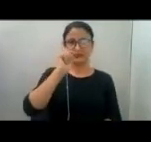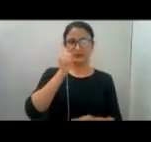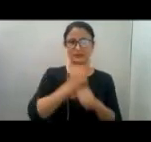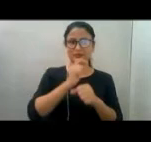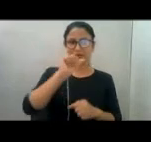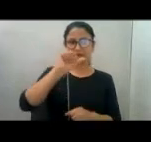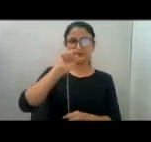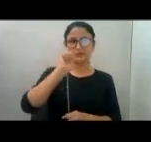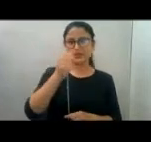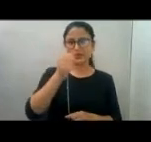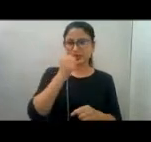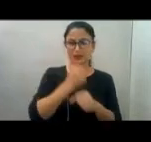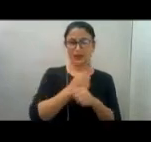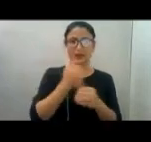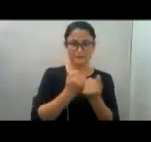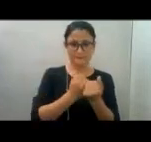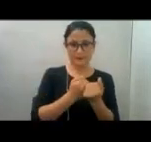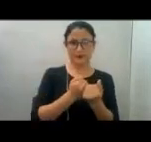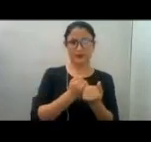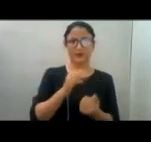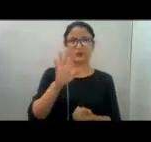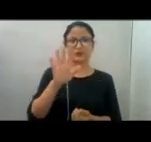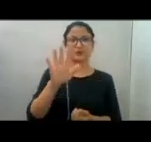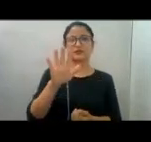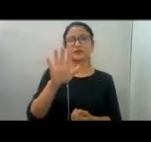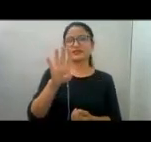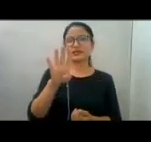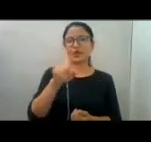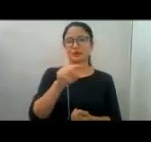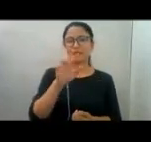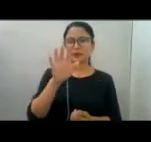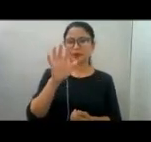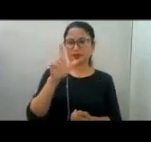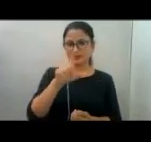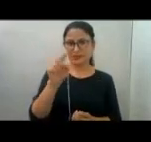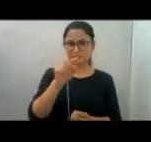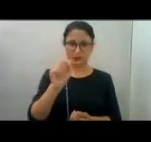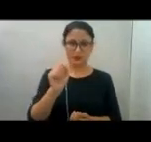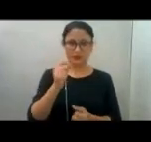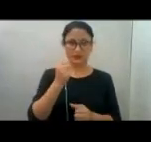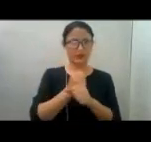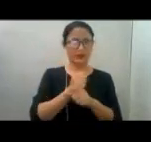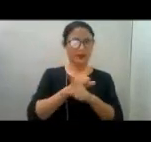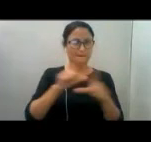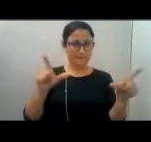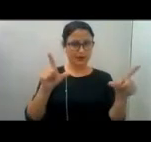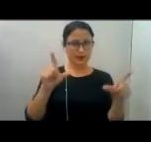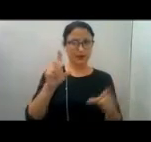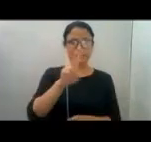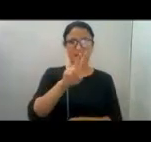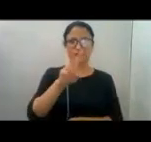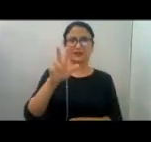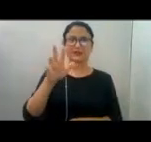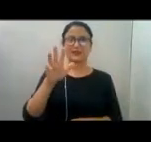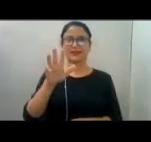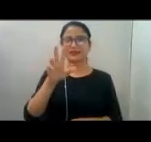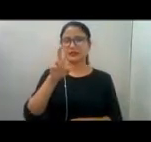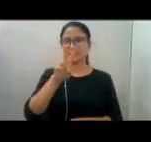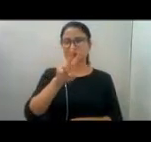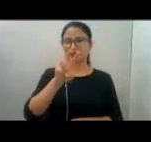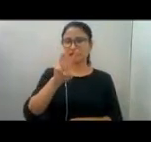खालको सर्भाइभर 12.7% हुनुहुन्छ भने अनइम्प्लोइड केही पनि काम नभएको चाहिँ 23.3%